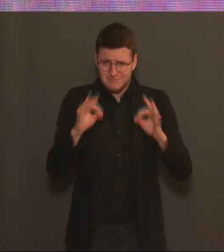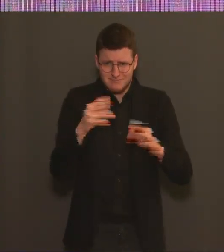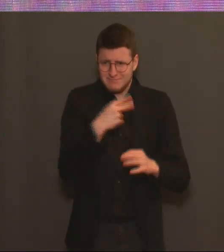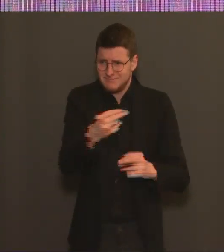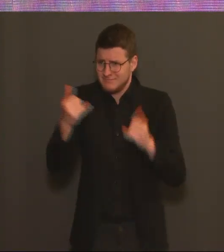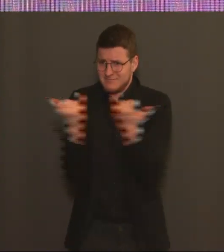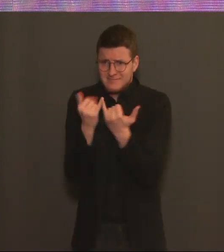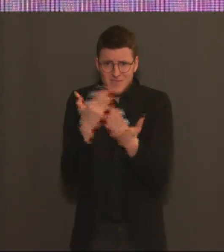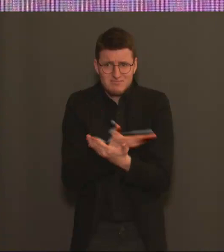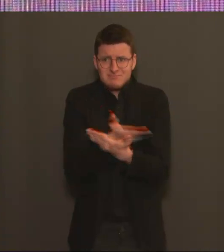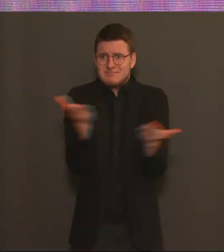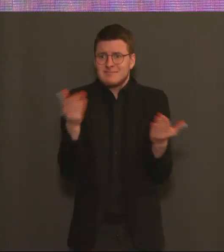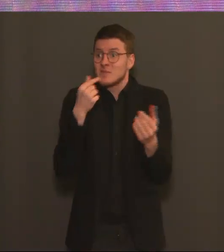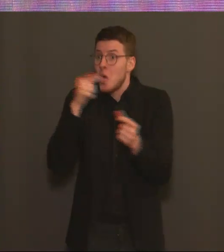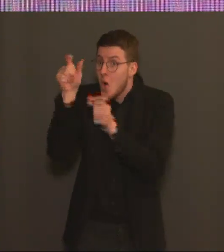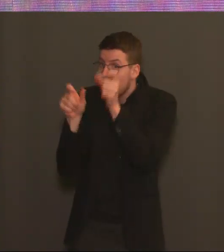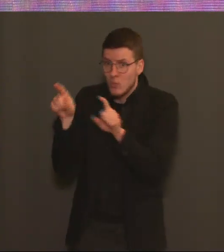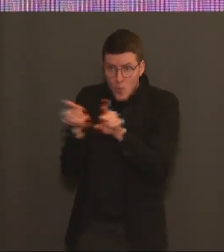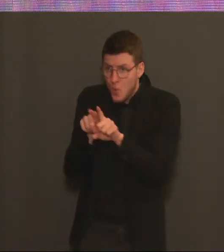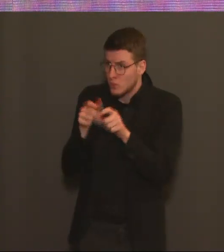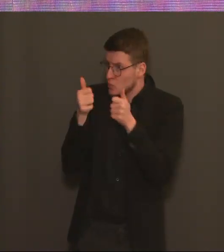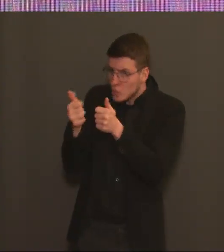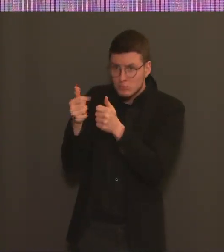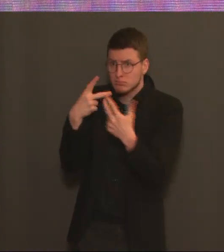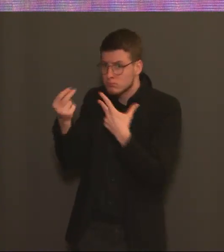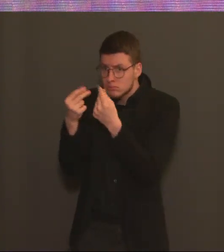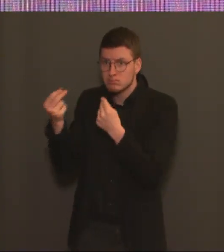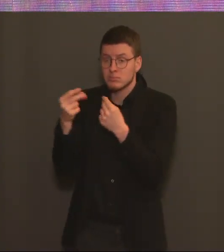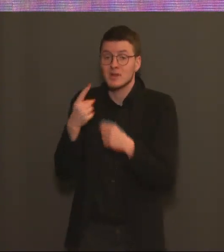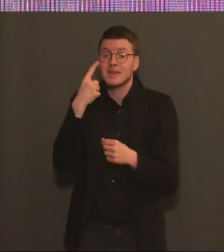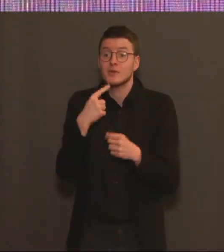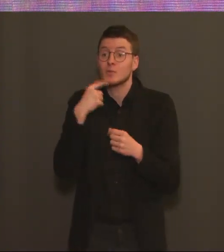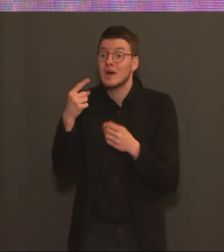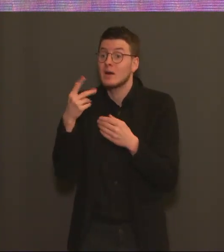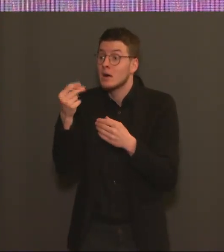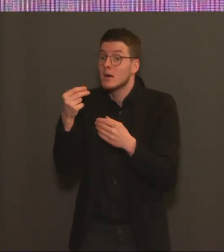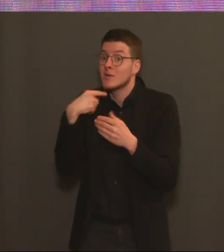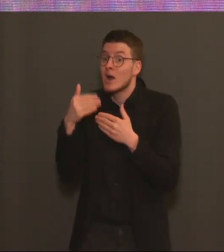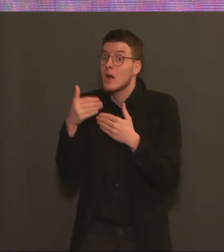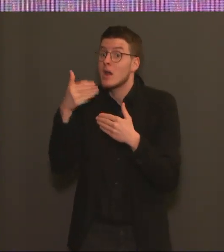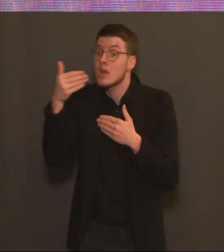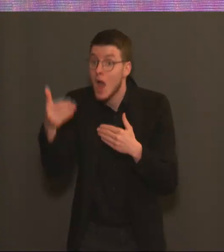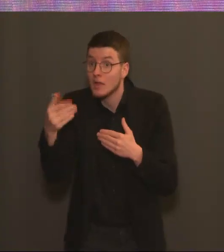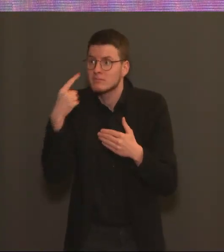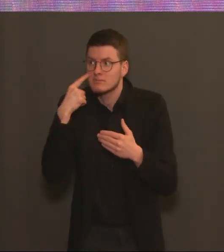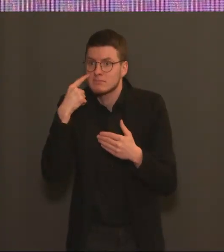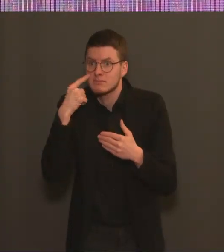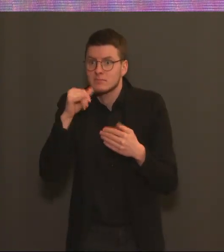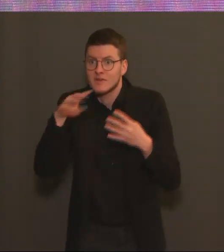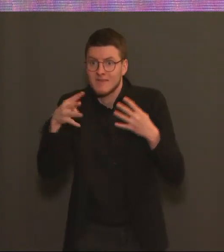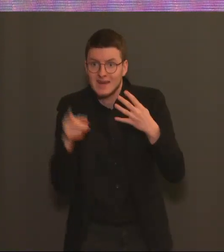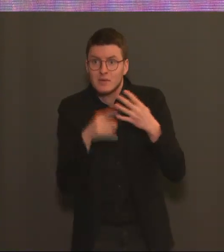te dringen bij ouderen. En binnen enkele weken verwachten we daar ook het Johnson & Johnson-vaccin te kunnen aan toevoegen.